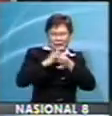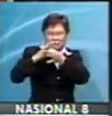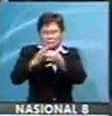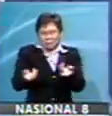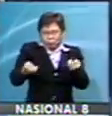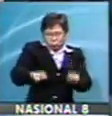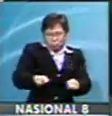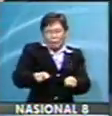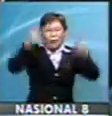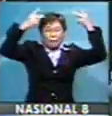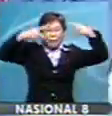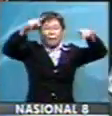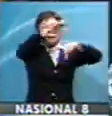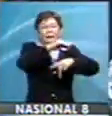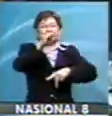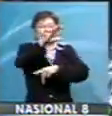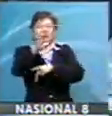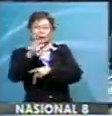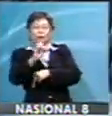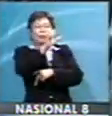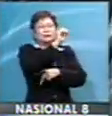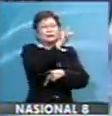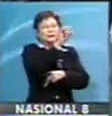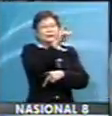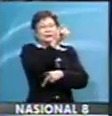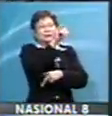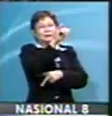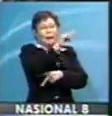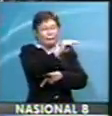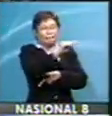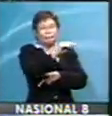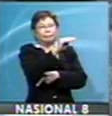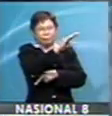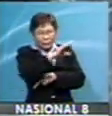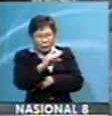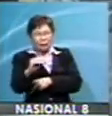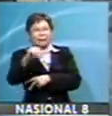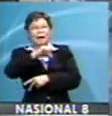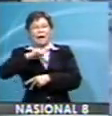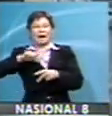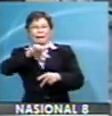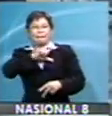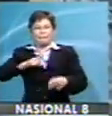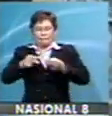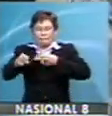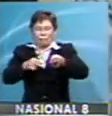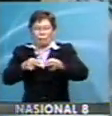ditandatangani presiden dan ketua eksekutif sirim berhad Datuk Dr Zainal Abidin Mohamad yusof dan ahli lembaga pengurusan fronthofer Dr